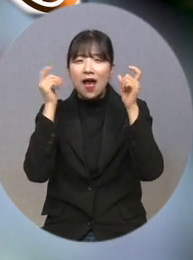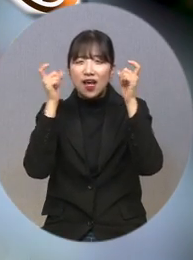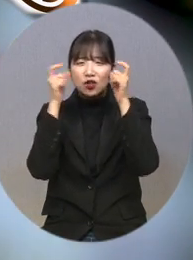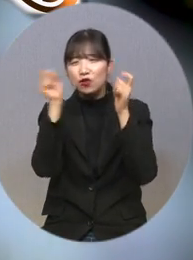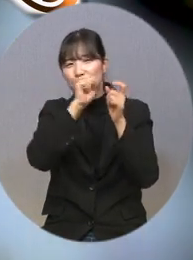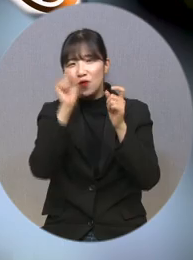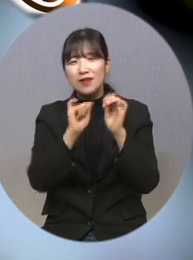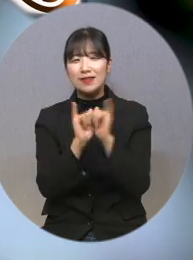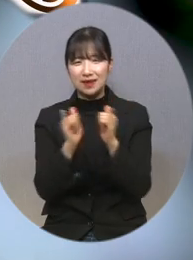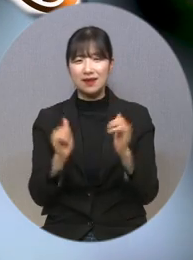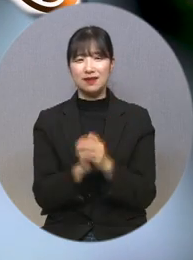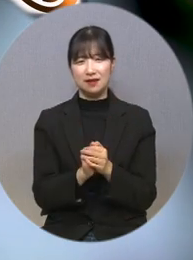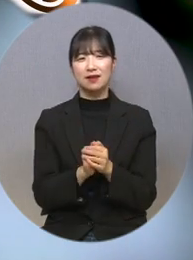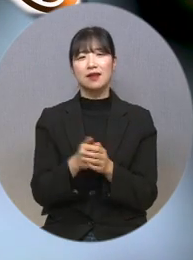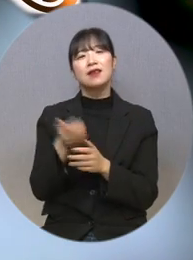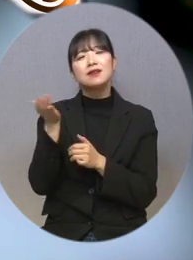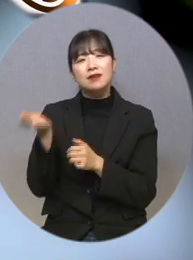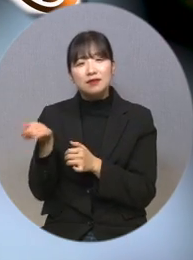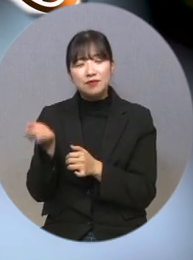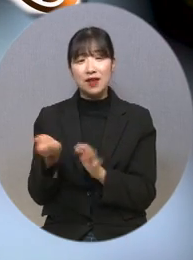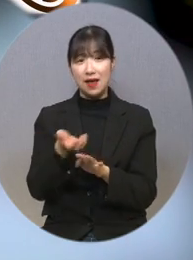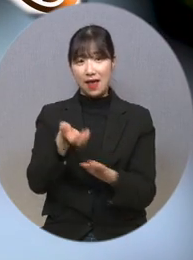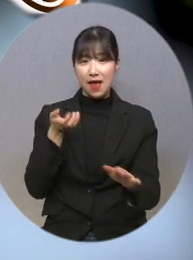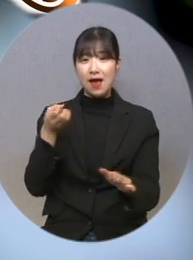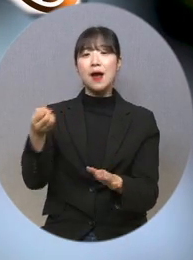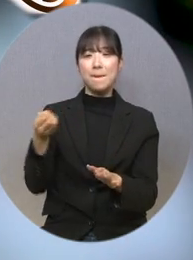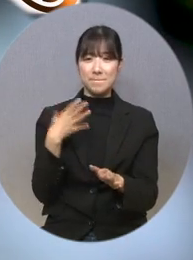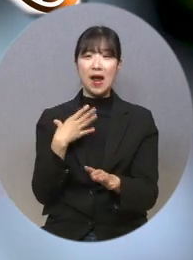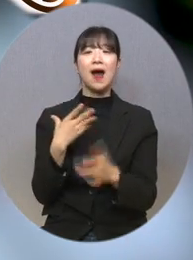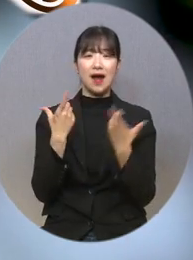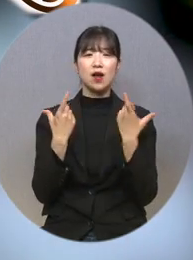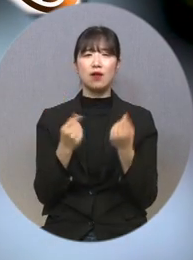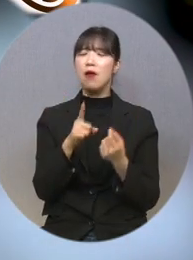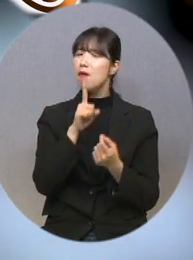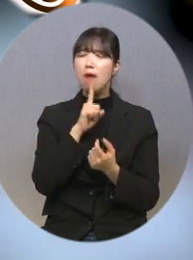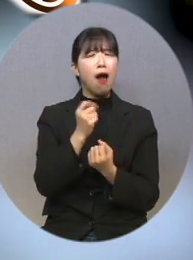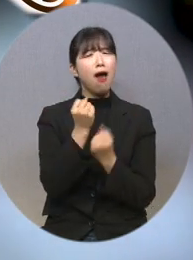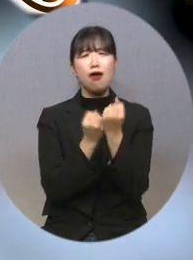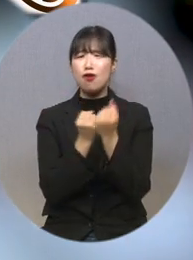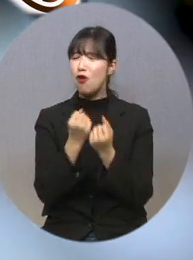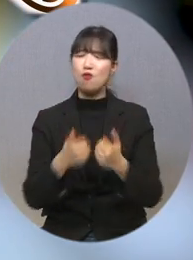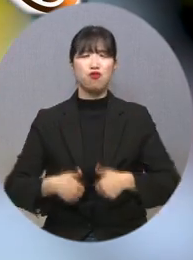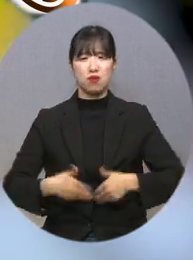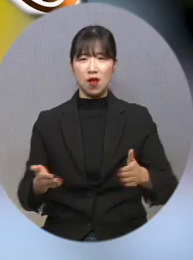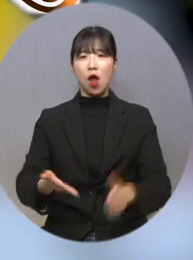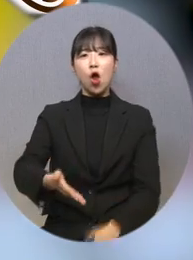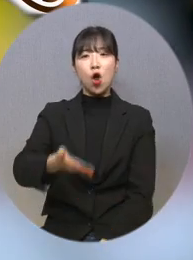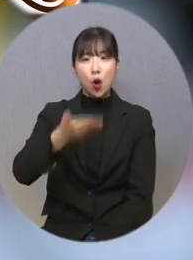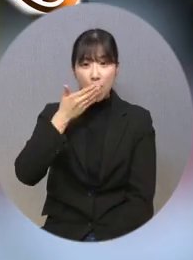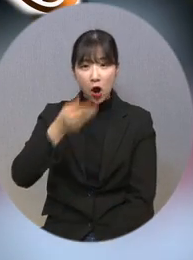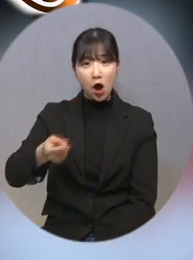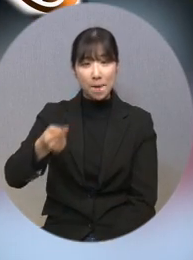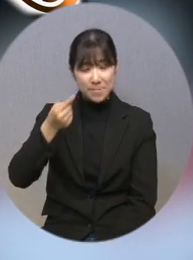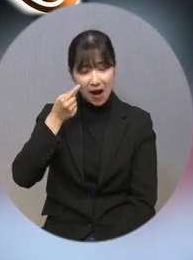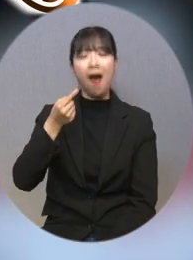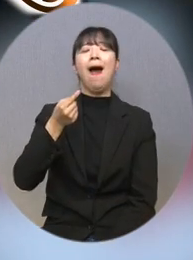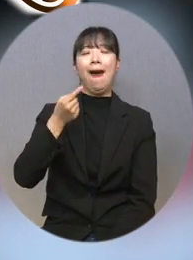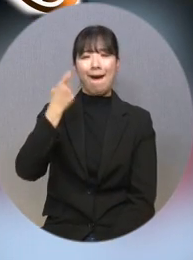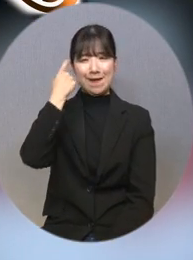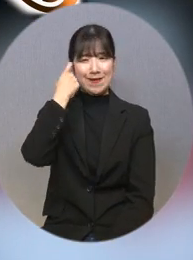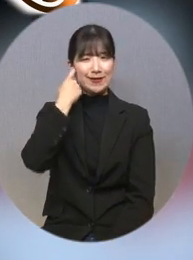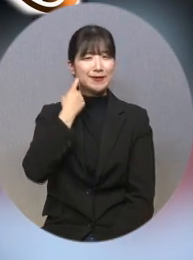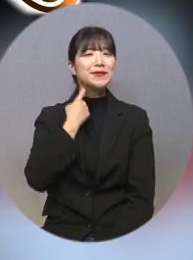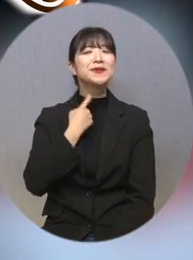시간은 흘러가. 한우 좋아하는 사람이 아까 말했어 말로 설명이 할 필요가 없습니다. 먹어봐야. 맛을 알고